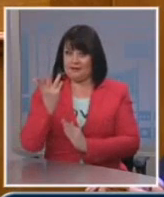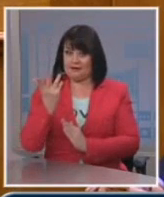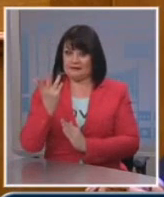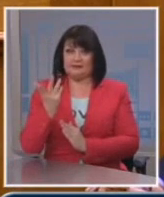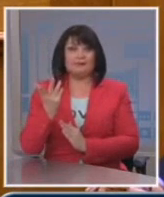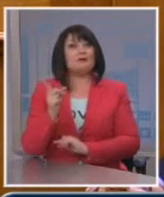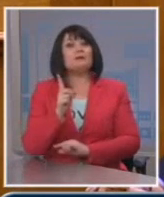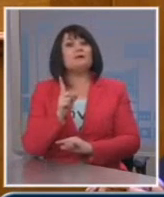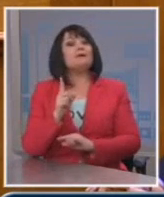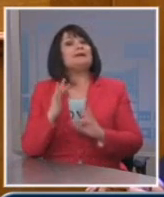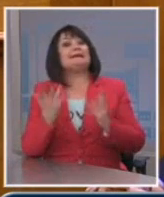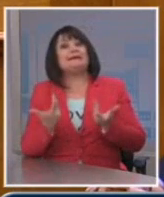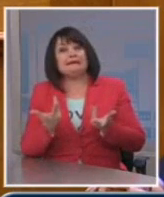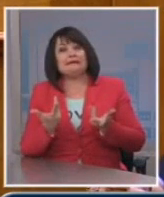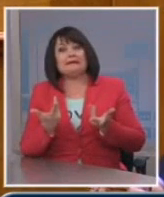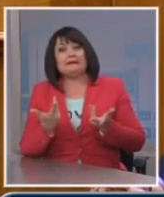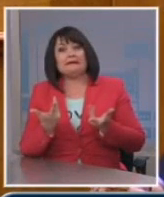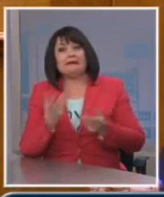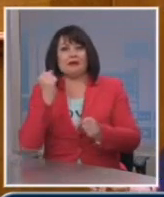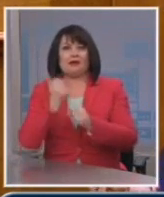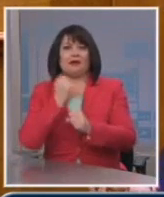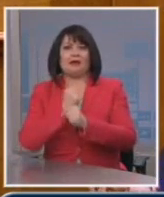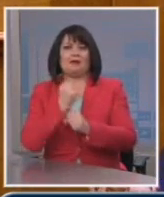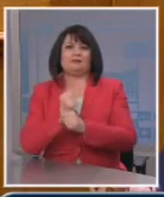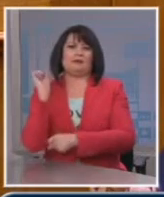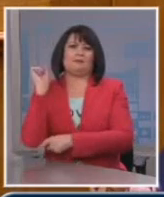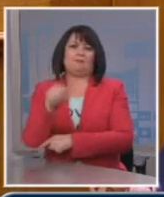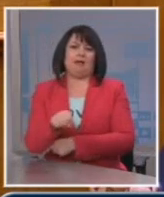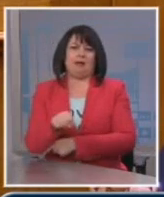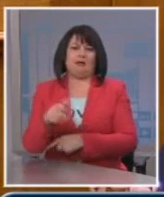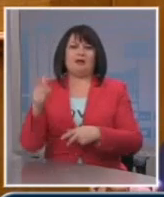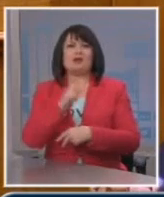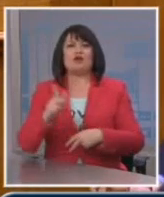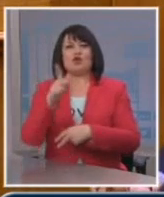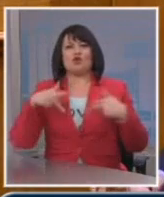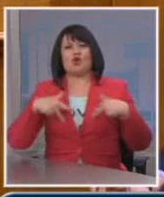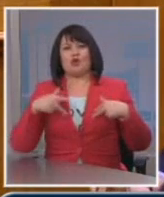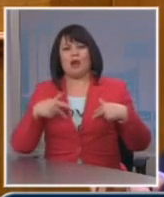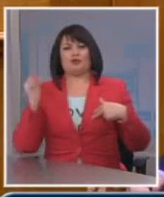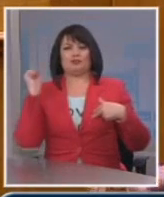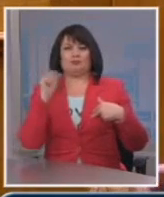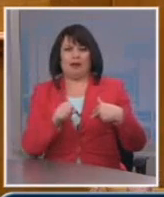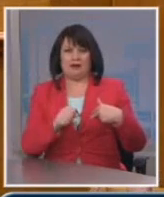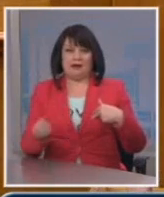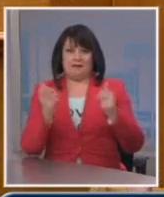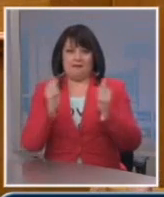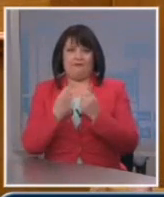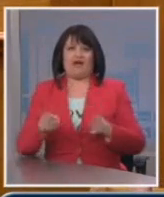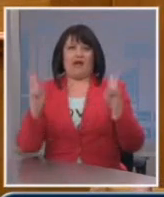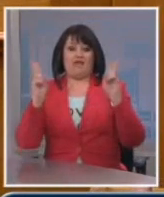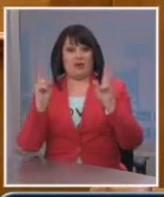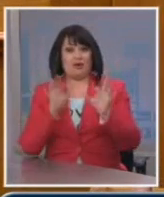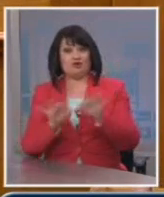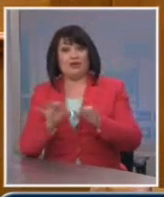στηρίζεται στη συντριβή της εργασίας και του κοινωνικού κράτους. Και αυτό είναι το νεφιλελεύθερο σχέδιο που υιοθετείτε, κύριε